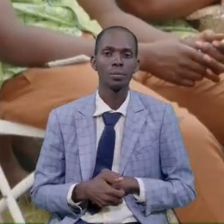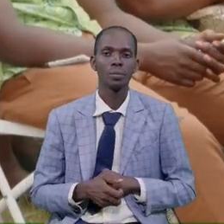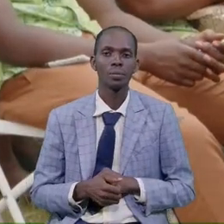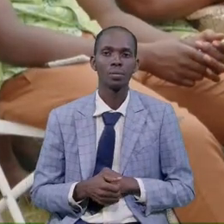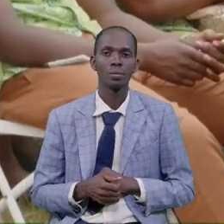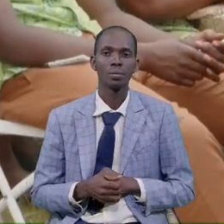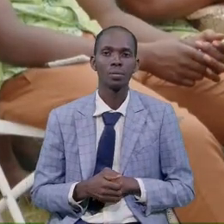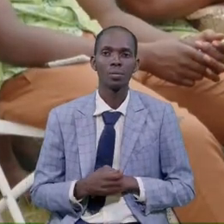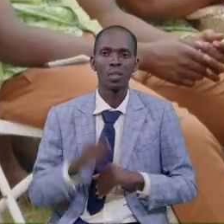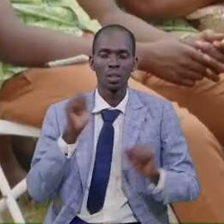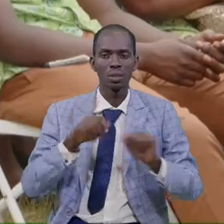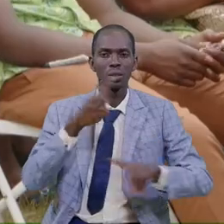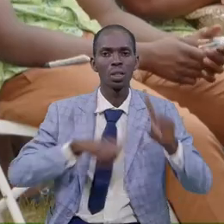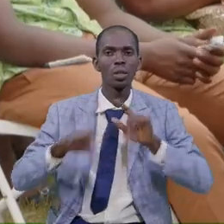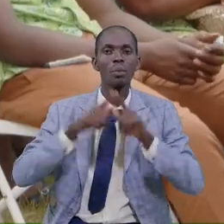Est-ce que je peux avoir un bon amen?